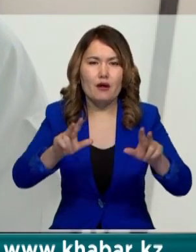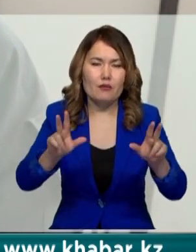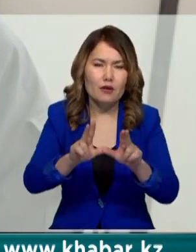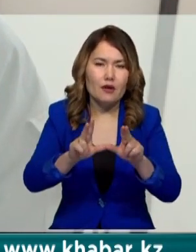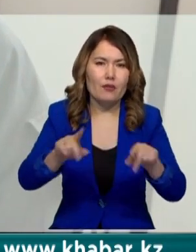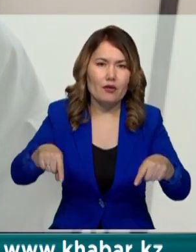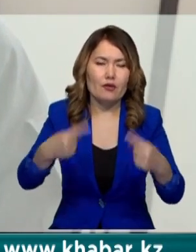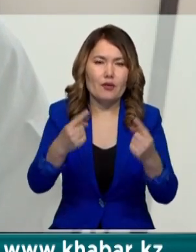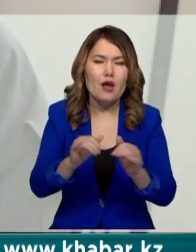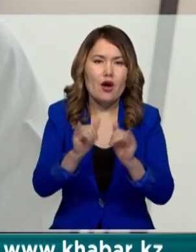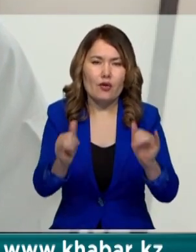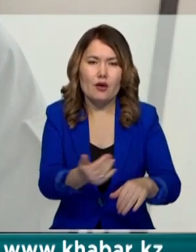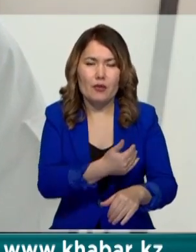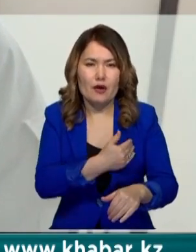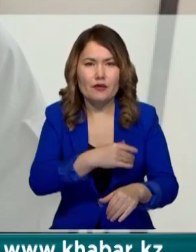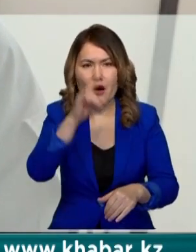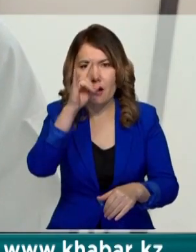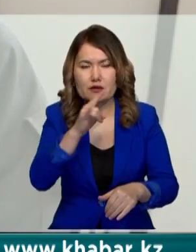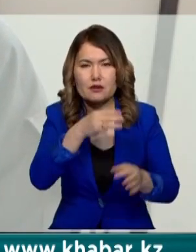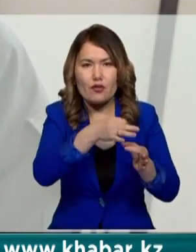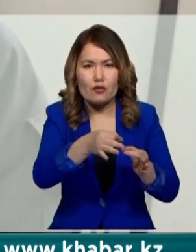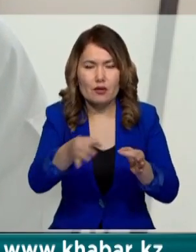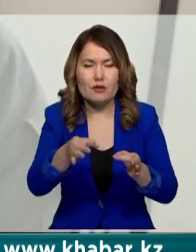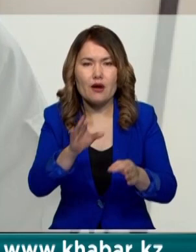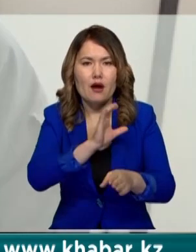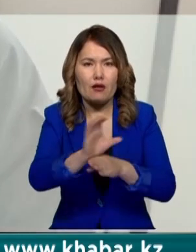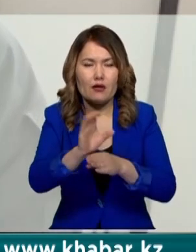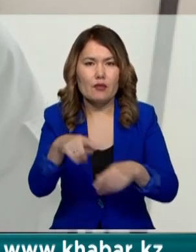арғай үлкейтіп, осы Қазақстан көлемінде